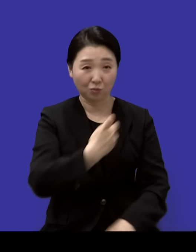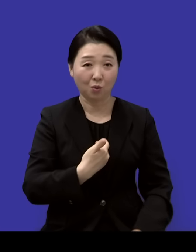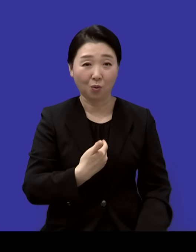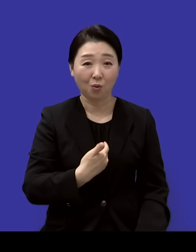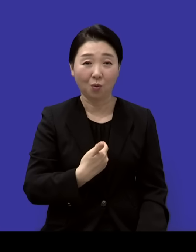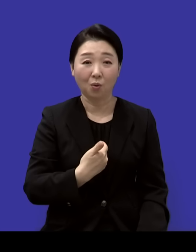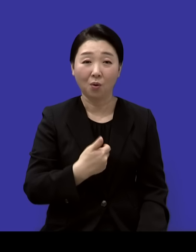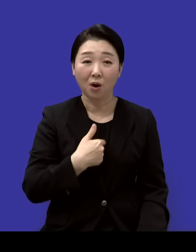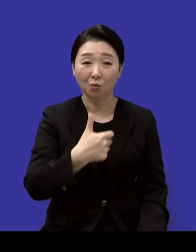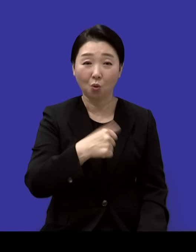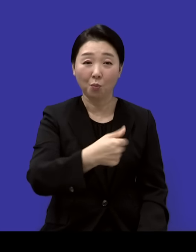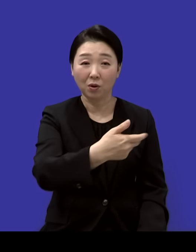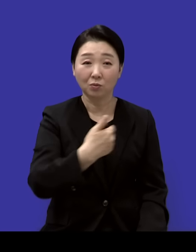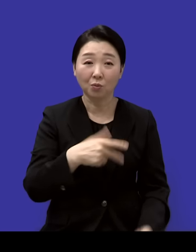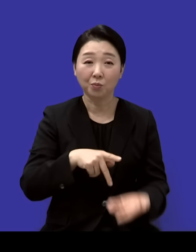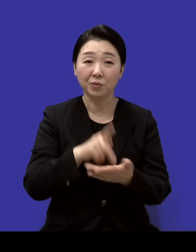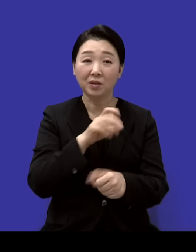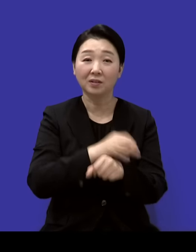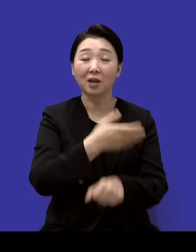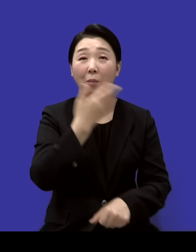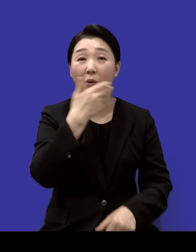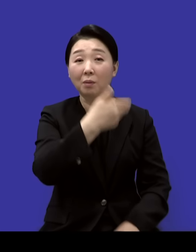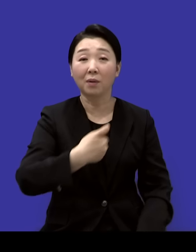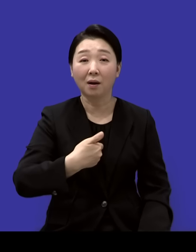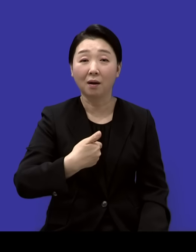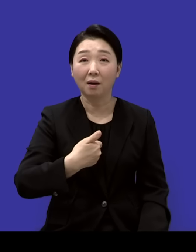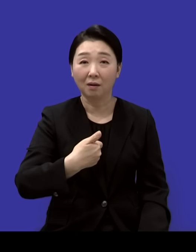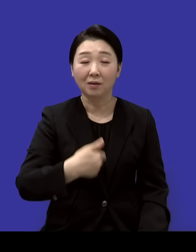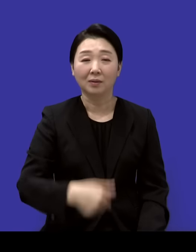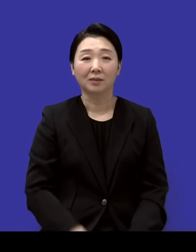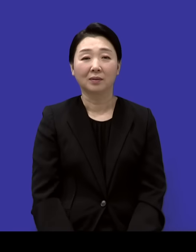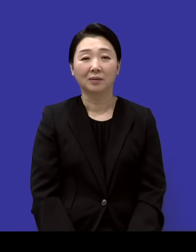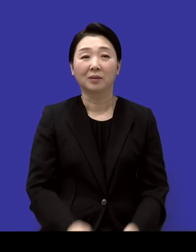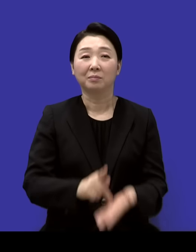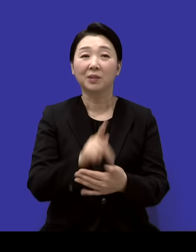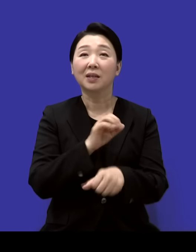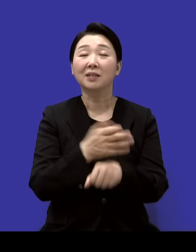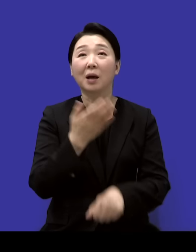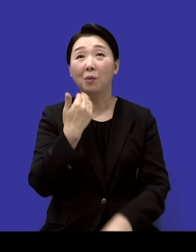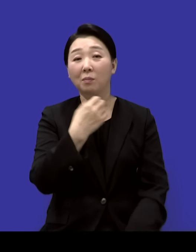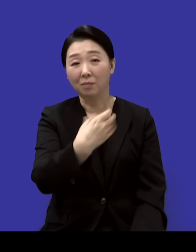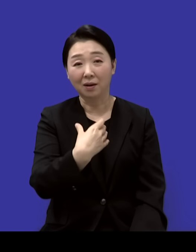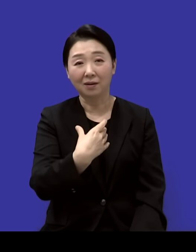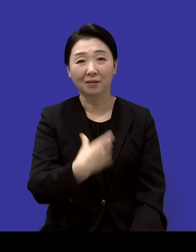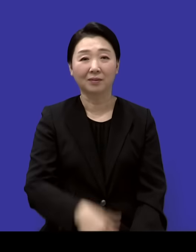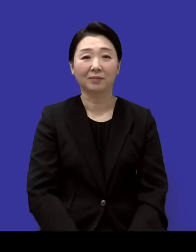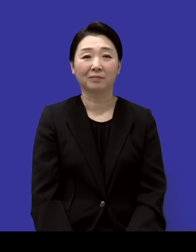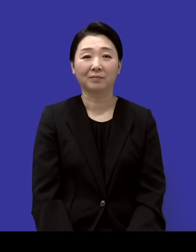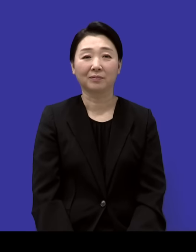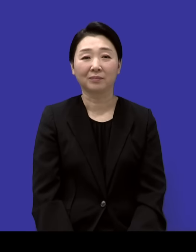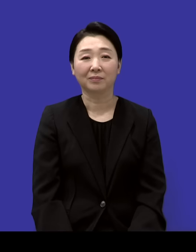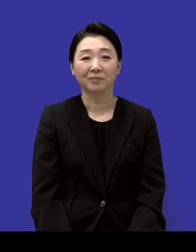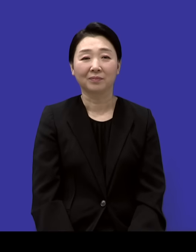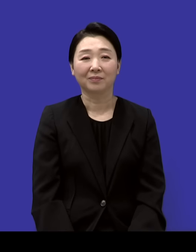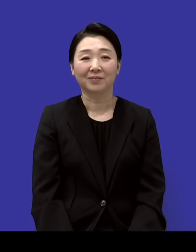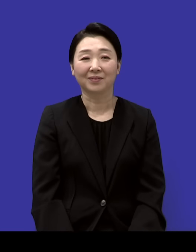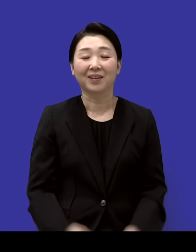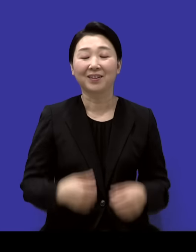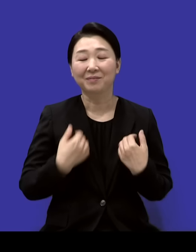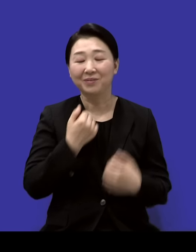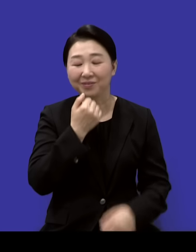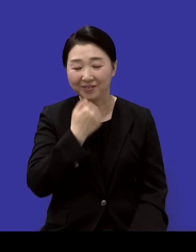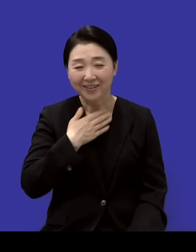아니 5만 원을 주면 좋지 그래. 피자를 사 먹으라 그래요? 그 많은 음식 중에. 네, 피자 사 먹어요. 꼭 피자 사 먹어요. 이러면서 주는 거예요. 그래서 에이. 너무 재밌어서